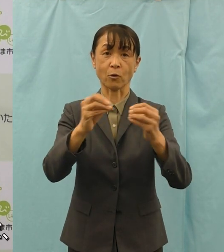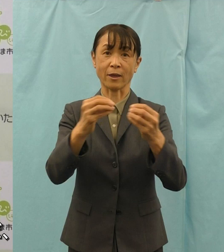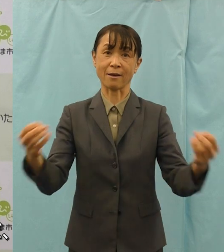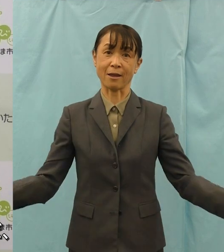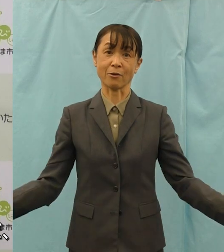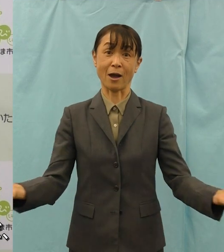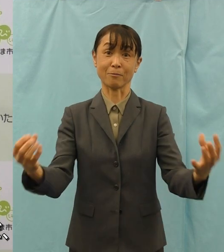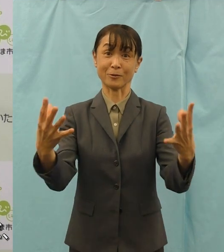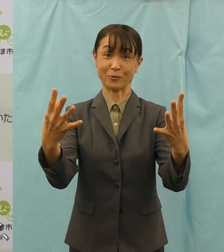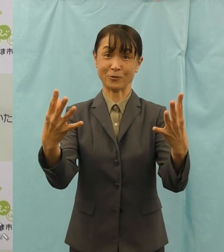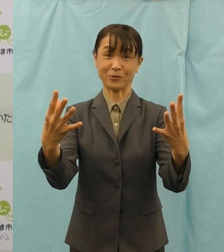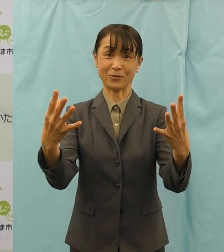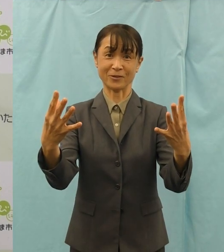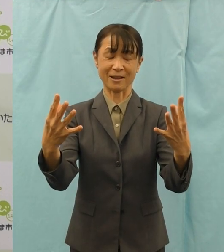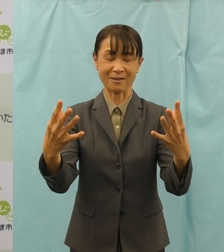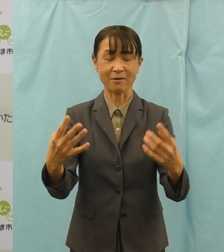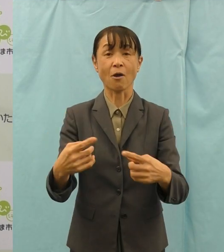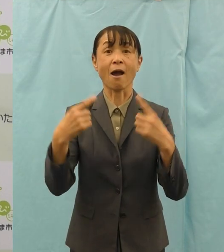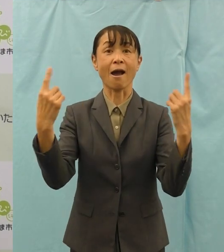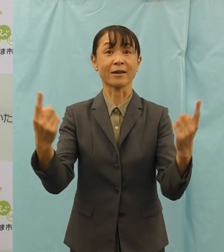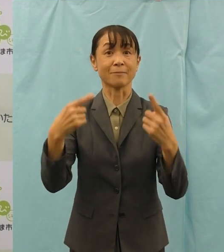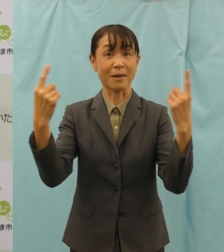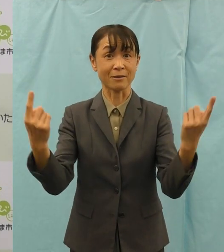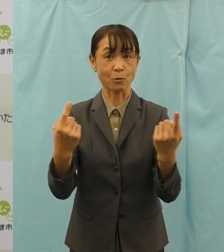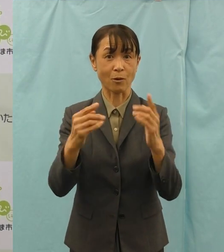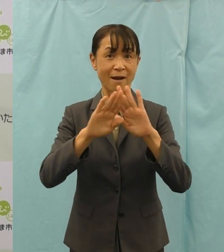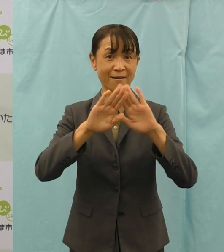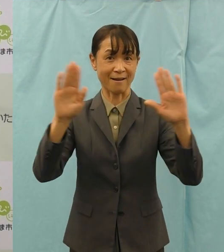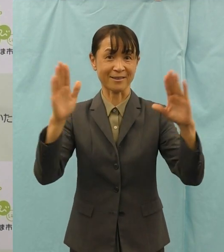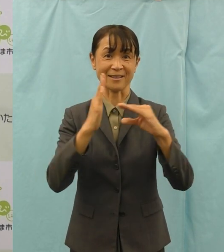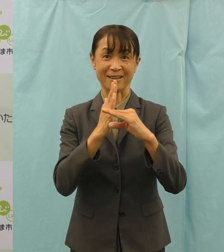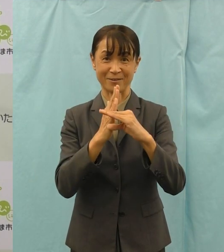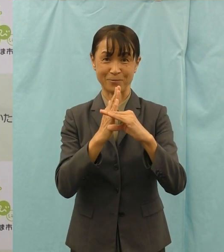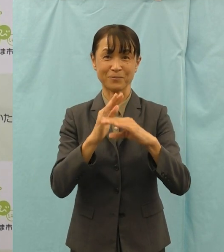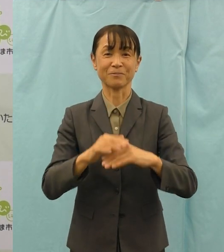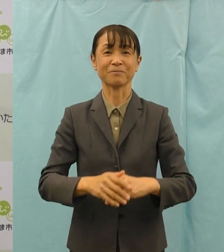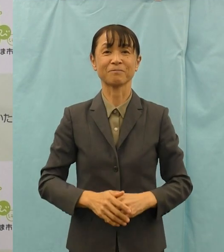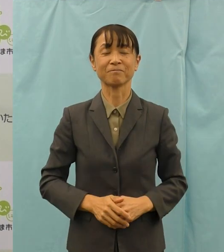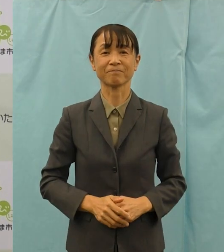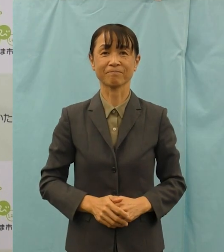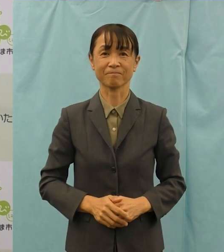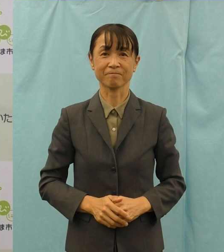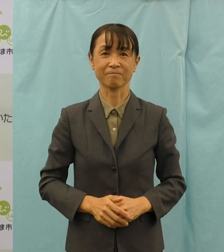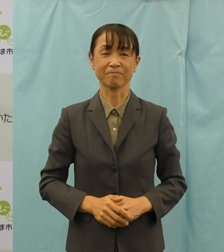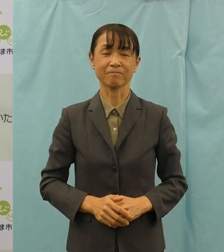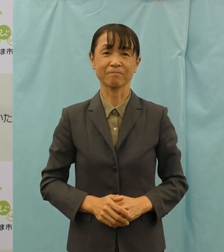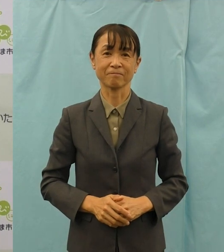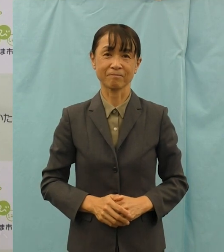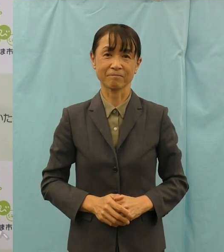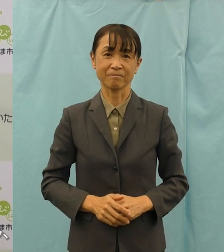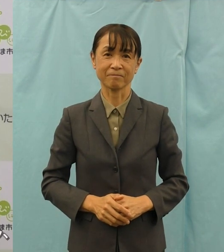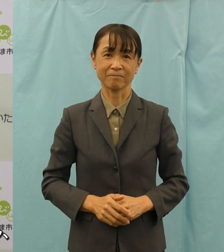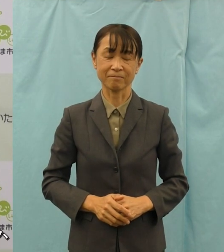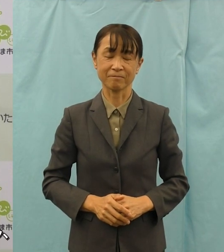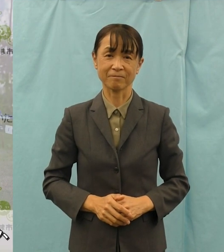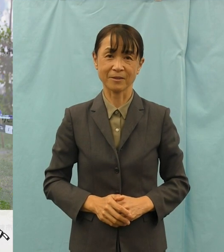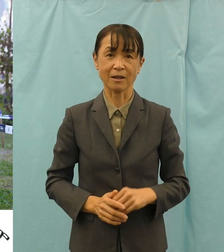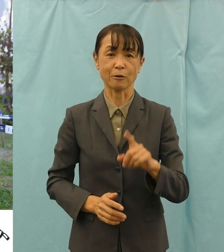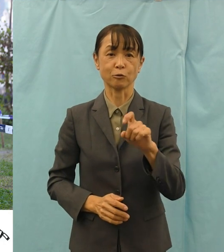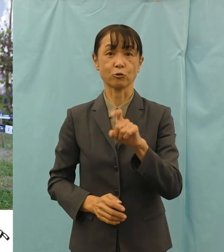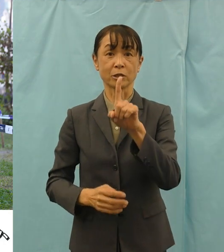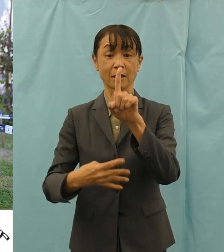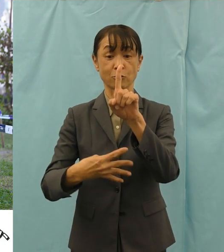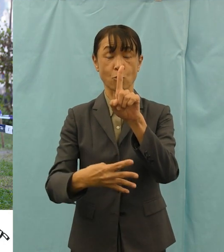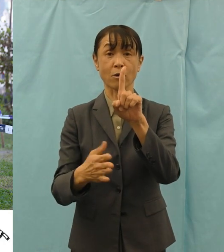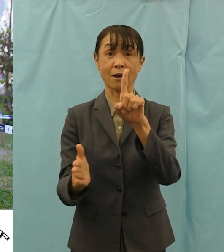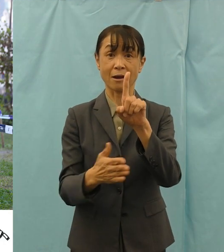めるライトアップなど、大会を盛り上げるさまざまなイベントを行っています。また大会